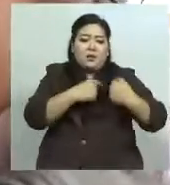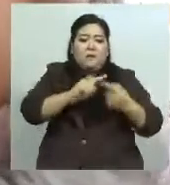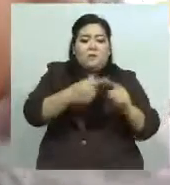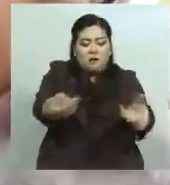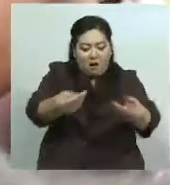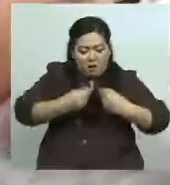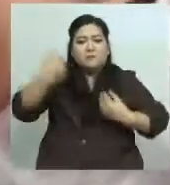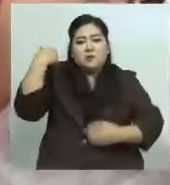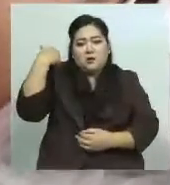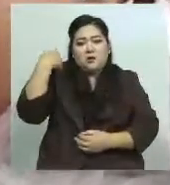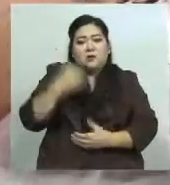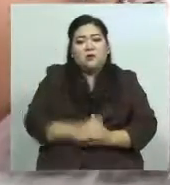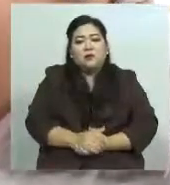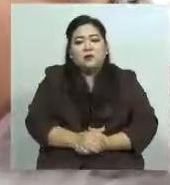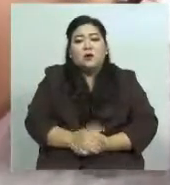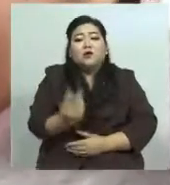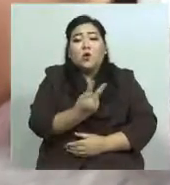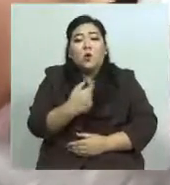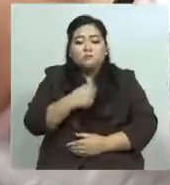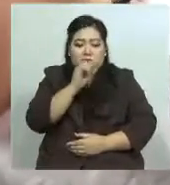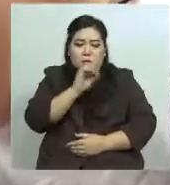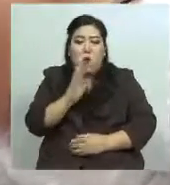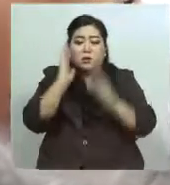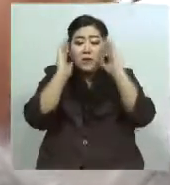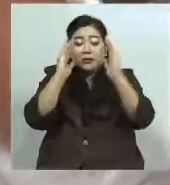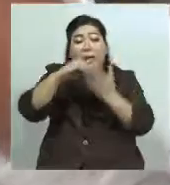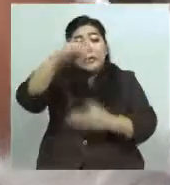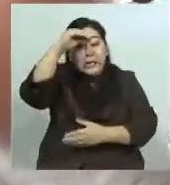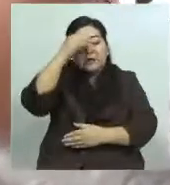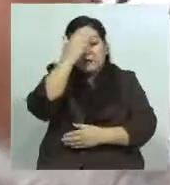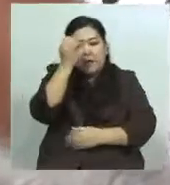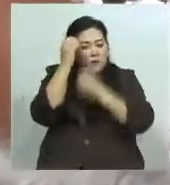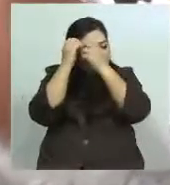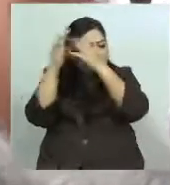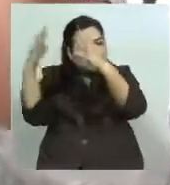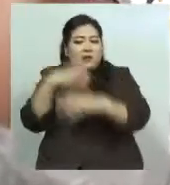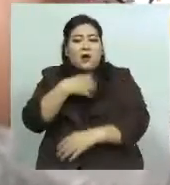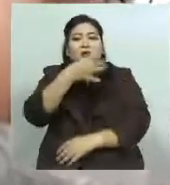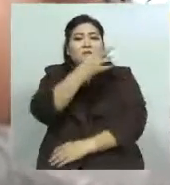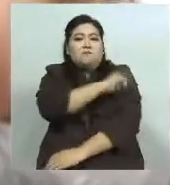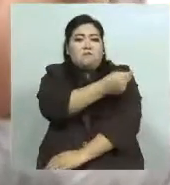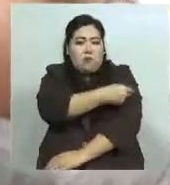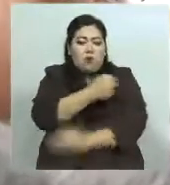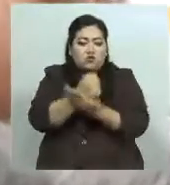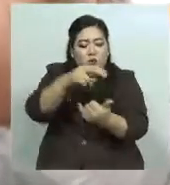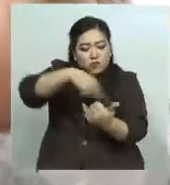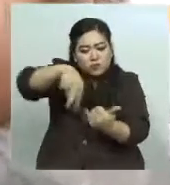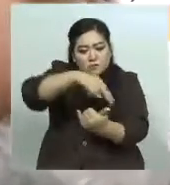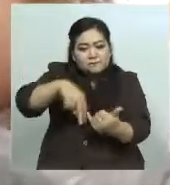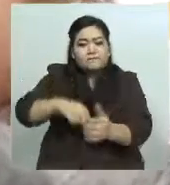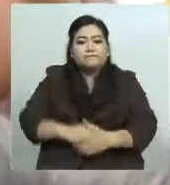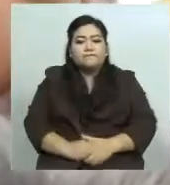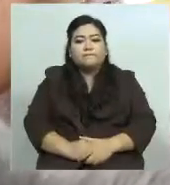นหลังจากนี้น้องบอกว่าจะตั้งใจเรียนเพราะว่ามีความฝันอยากจะเป็นคุณหมอจะได้ช่วยรักษาคน